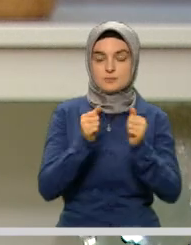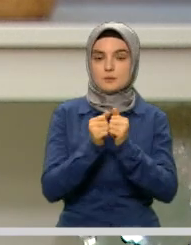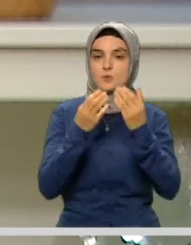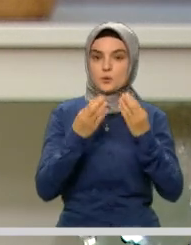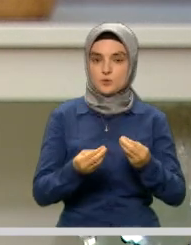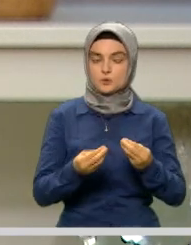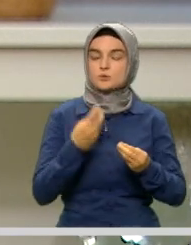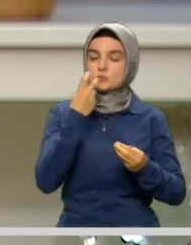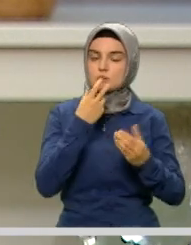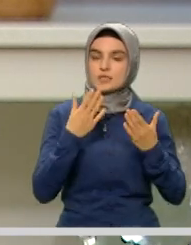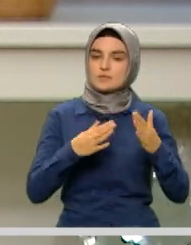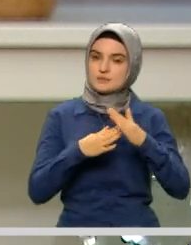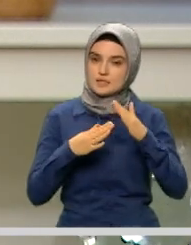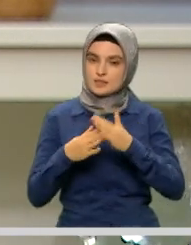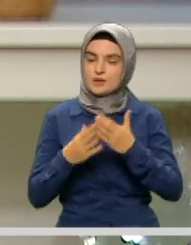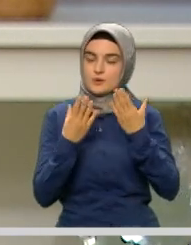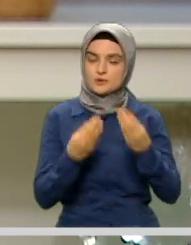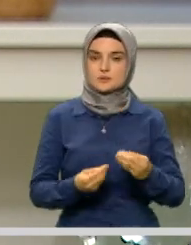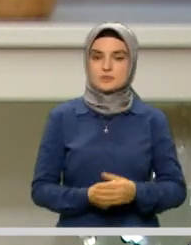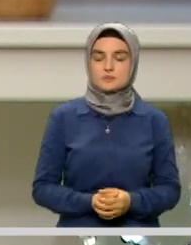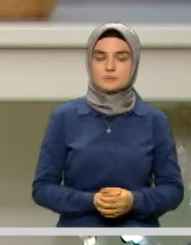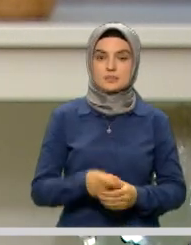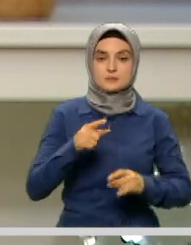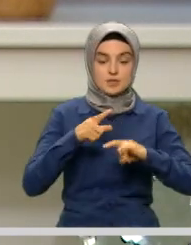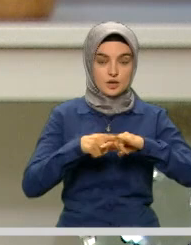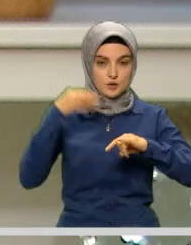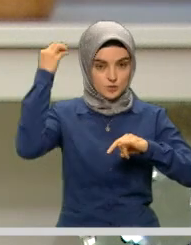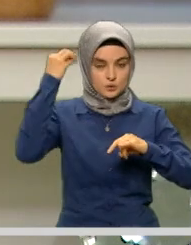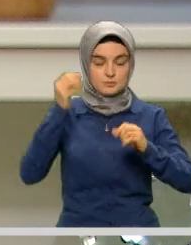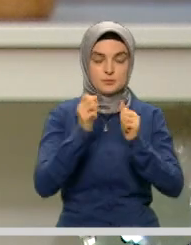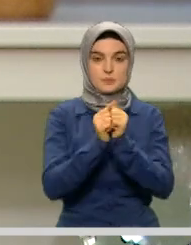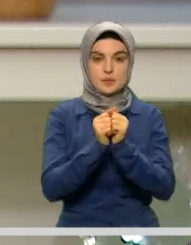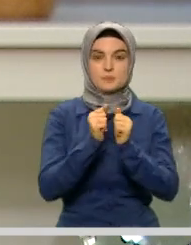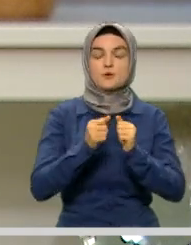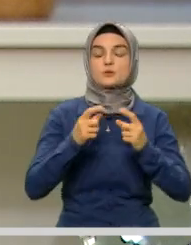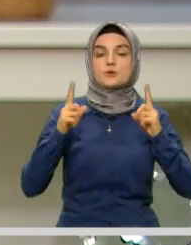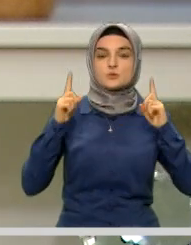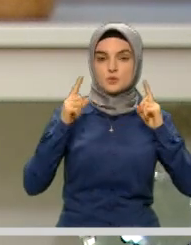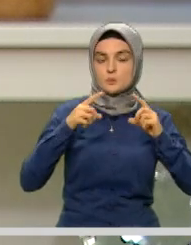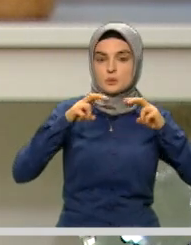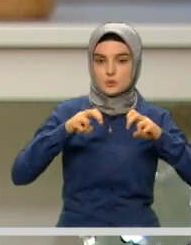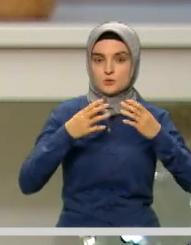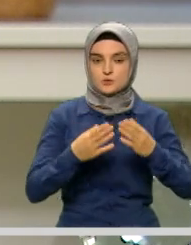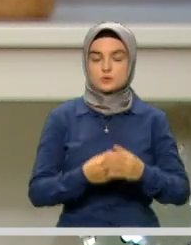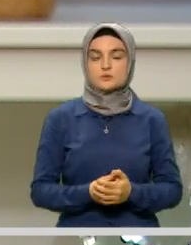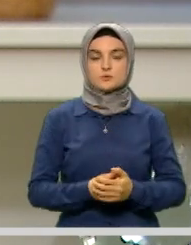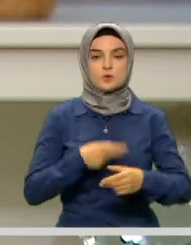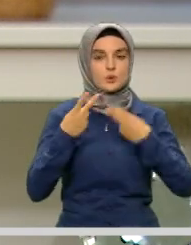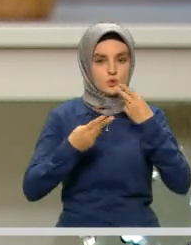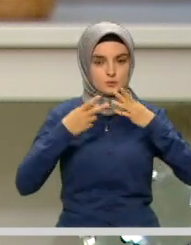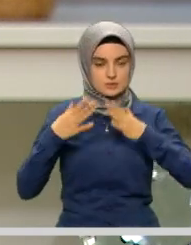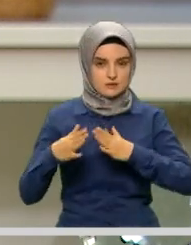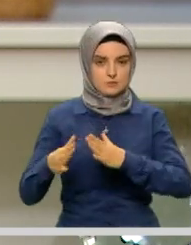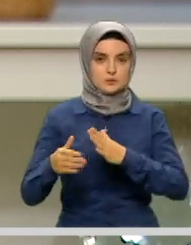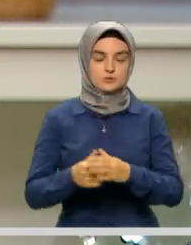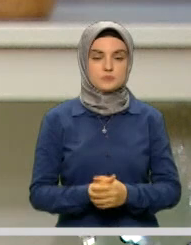ara yer vereceğiz programımızda efendim. Ama şimdi Harun Hocam'la birlikte tövbe konusunu, arınma bilinciyle tövbe konusunu konuşmaya devam